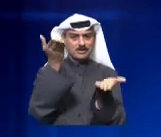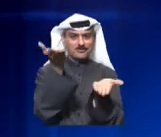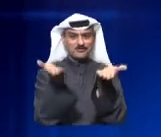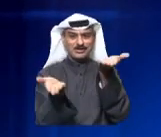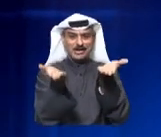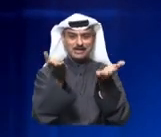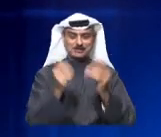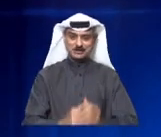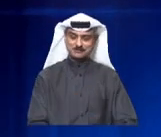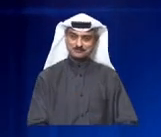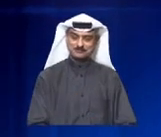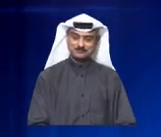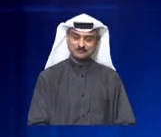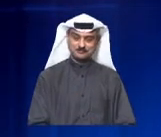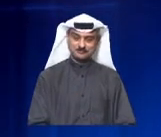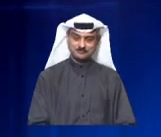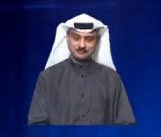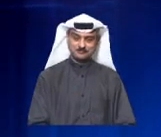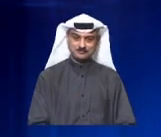لجلالته.